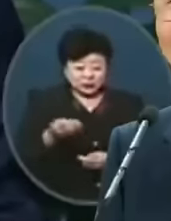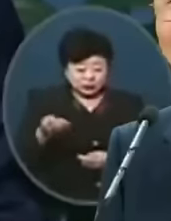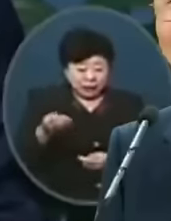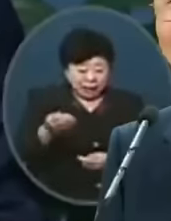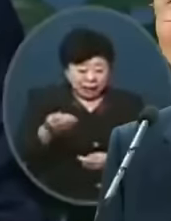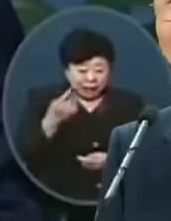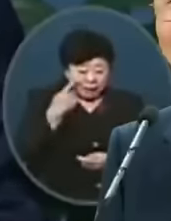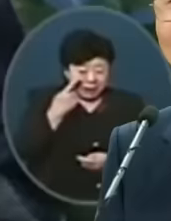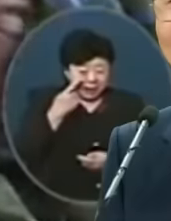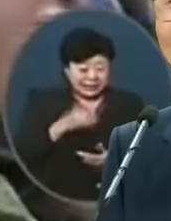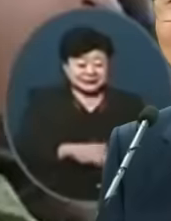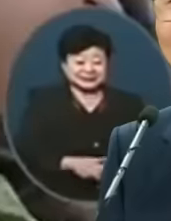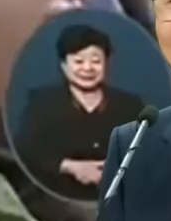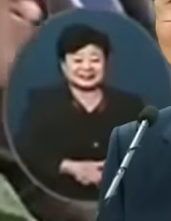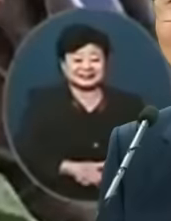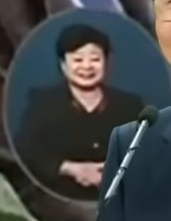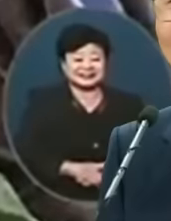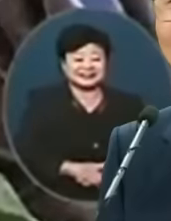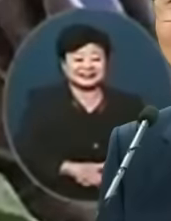했습니다.